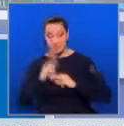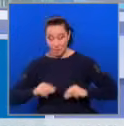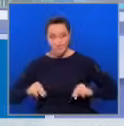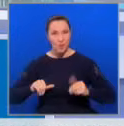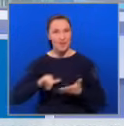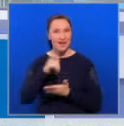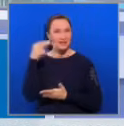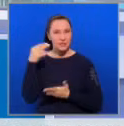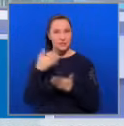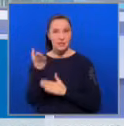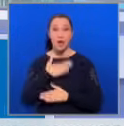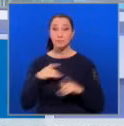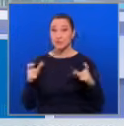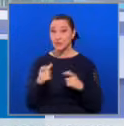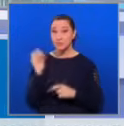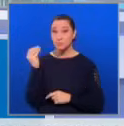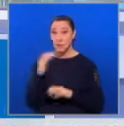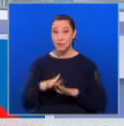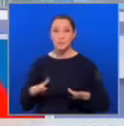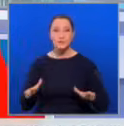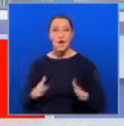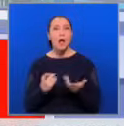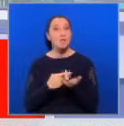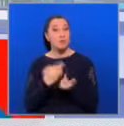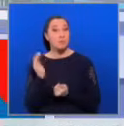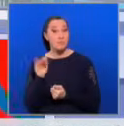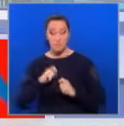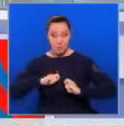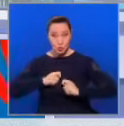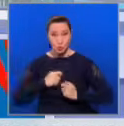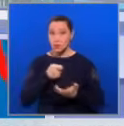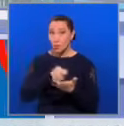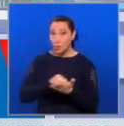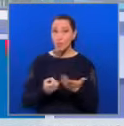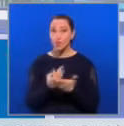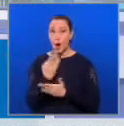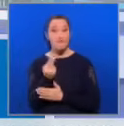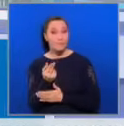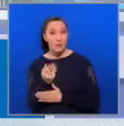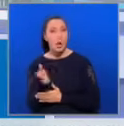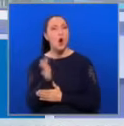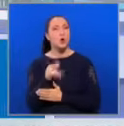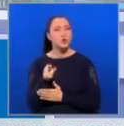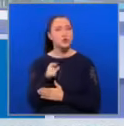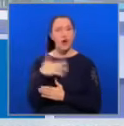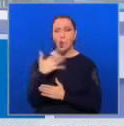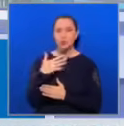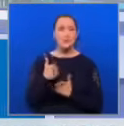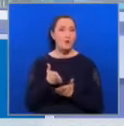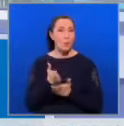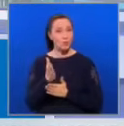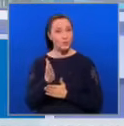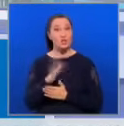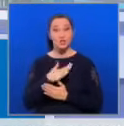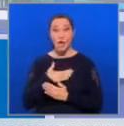летището сред тях има и семейства с бебета и деца някои са били принудени да си купят и нови билети още е за това кошмарно пътуване